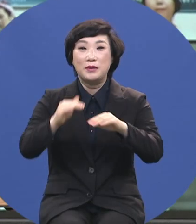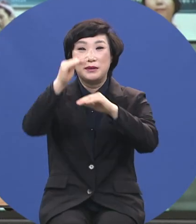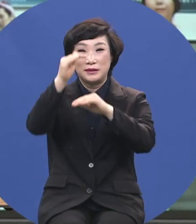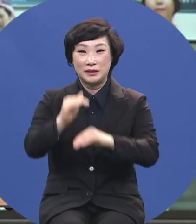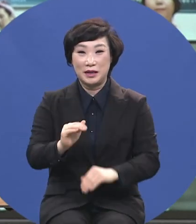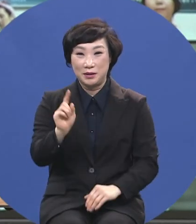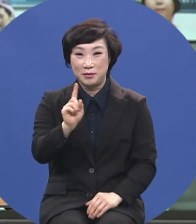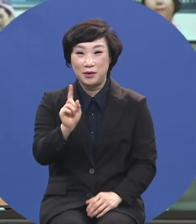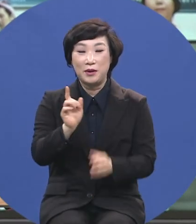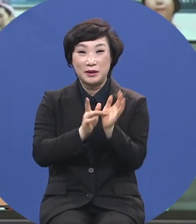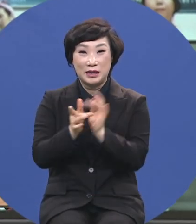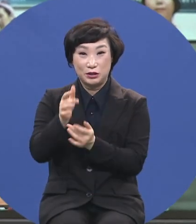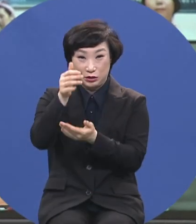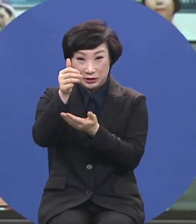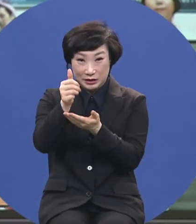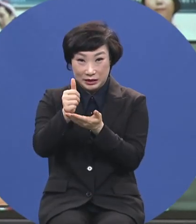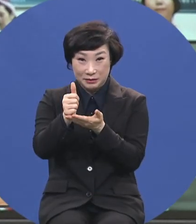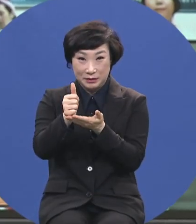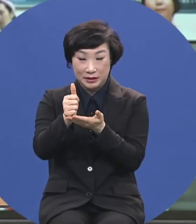예수께서